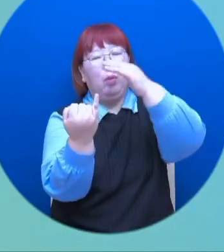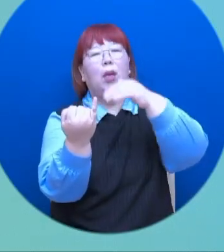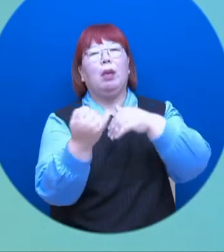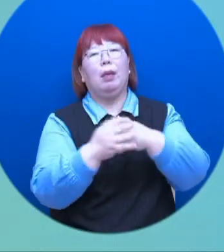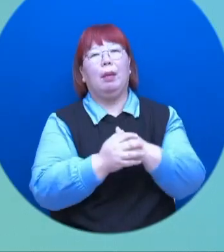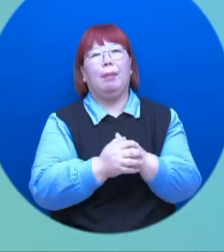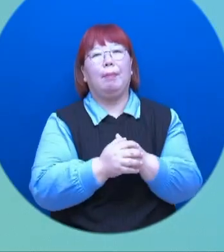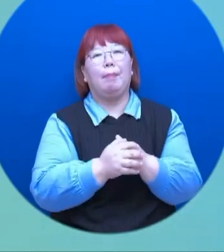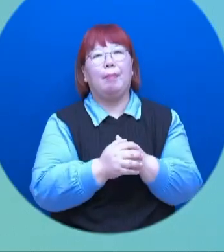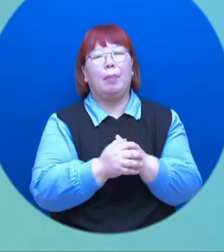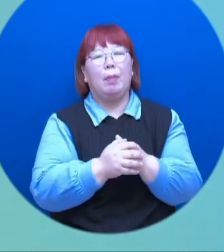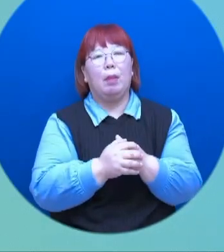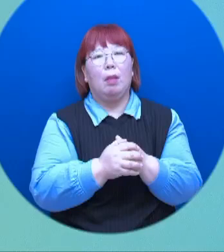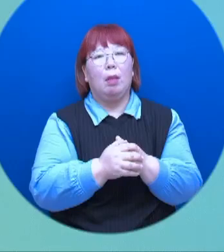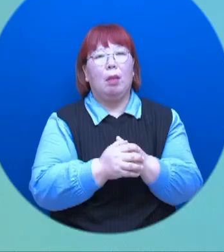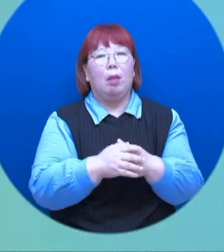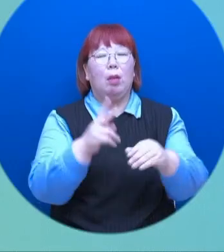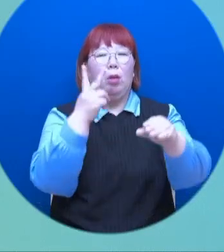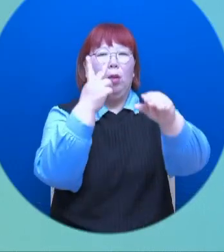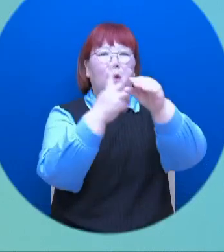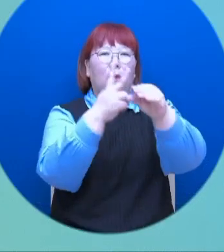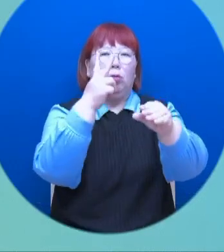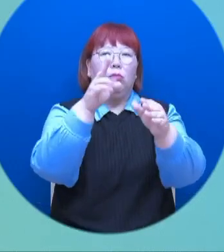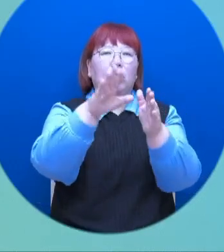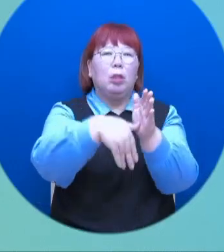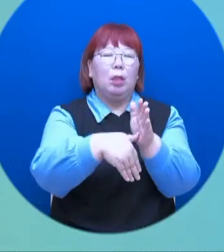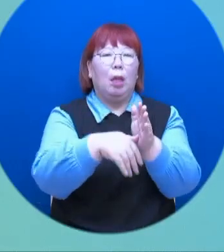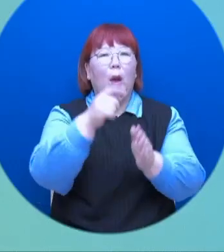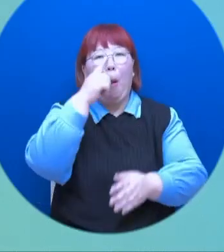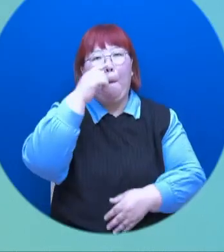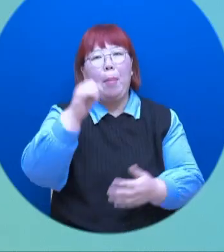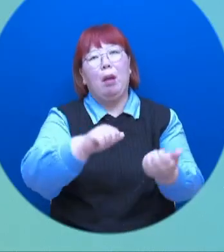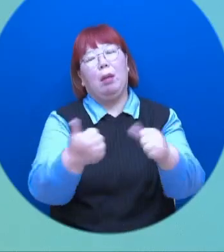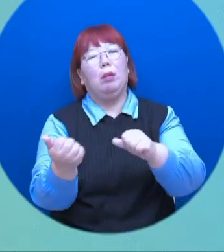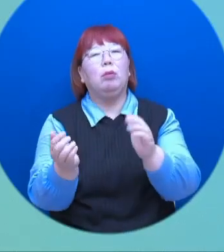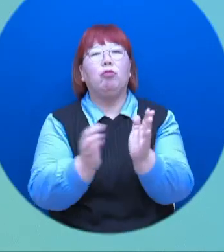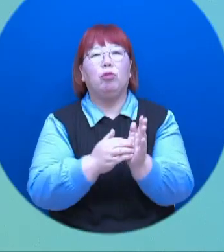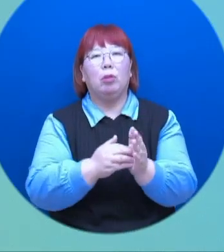성장합니다. 중2 때 어머니가 세상 떠났어요.